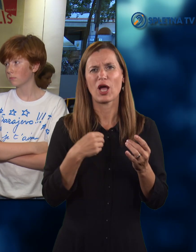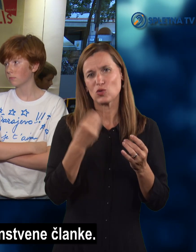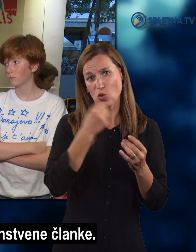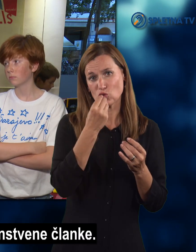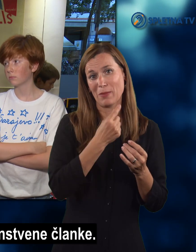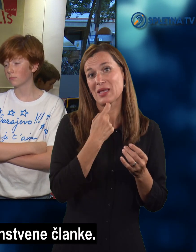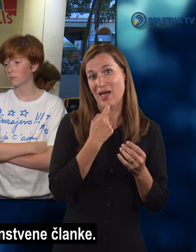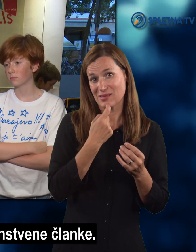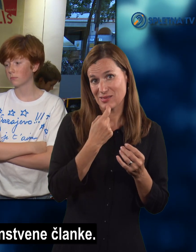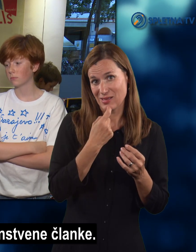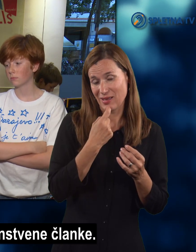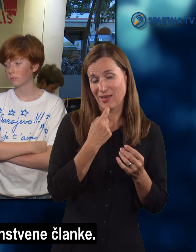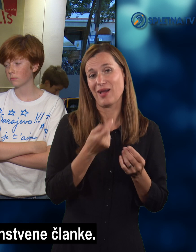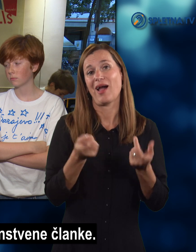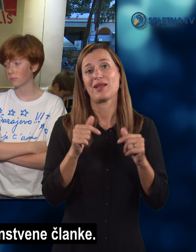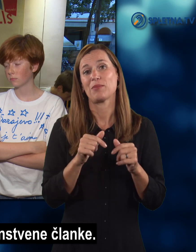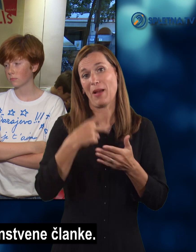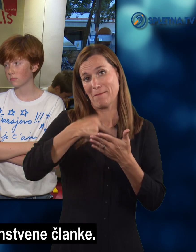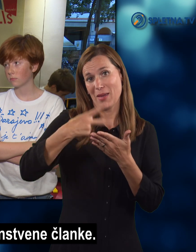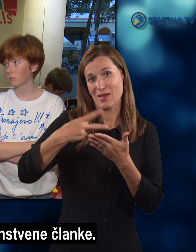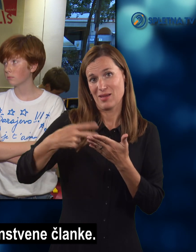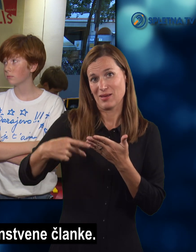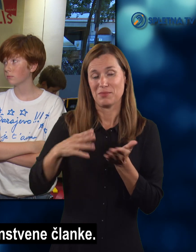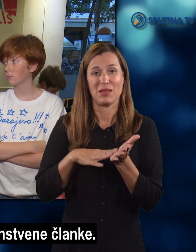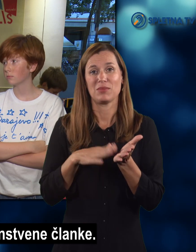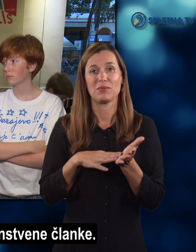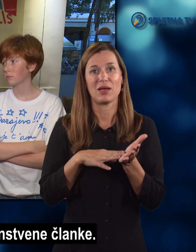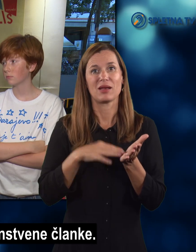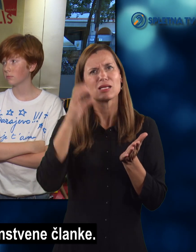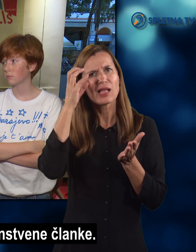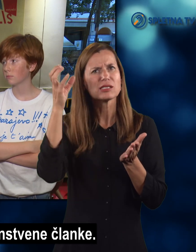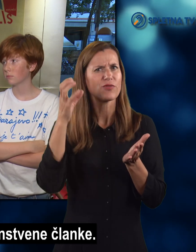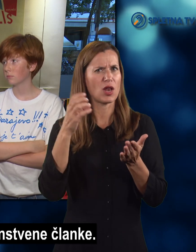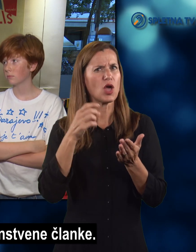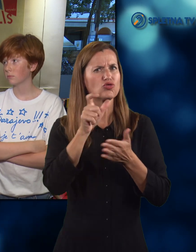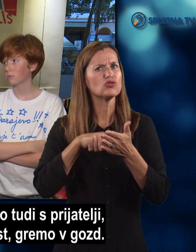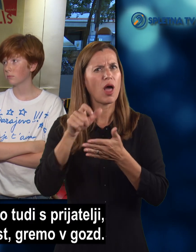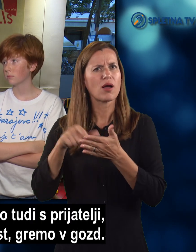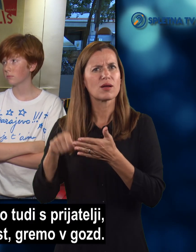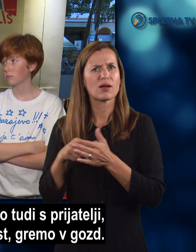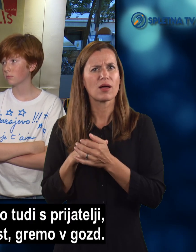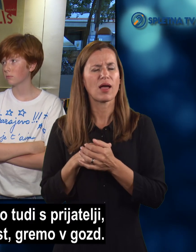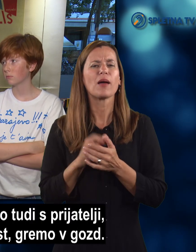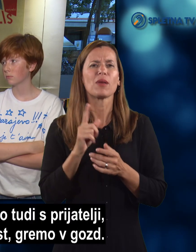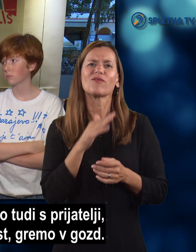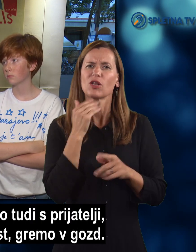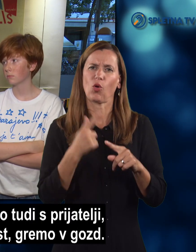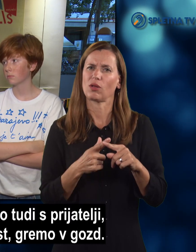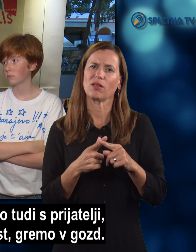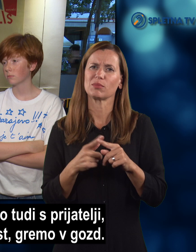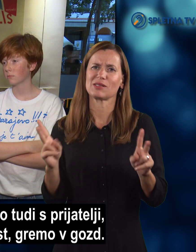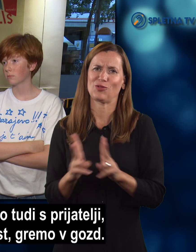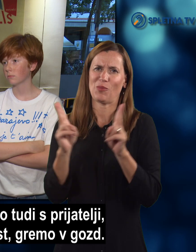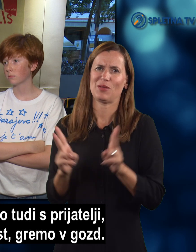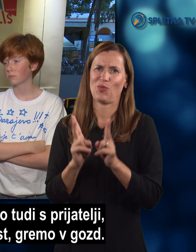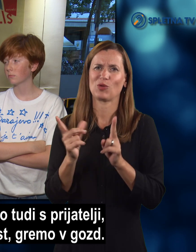jezike ali pa kaj berem, recimo kakšne znanstvene članke. Ampak ja, velikokrat se tudi pač dobimo s prijatelji,